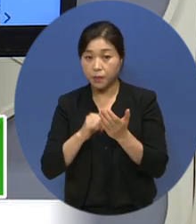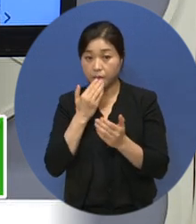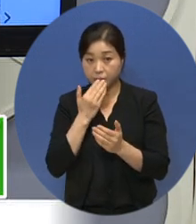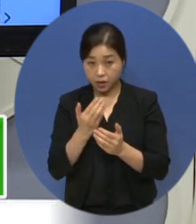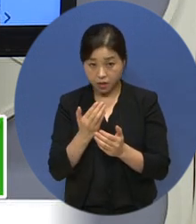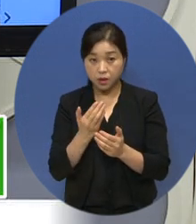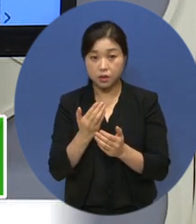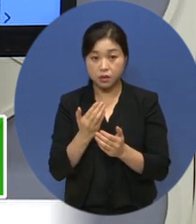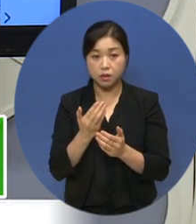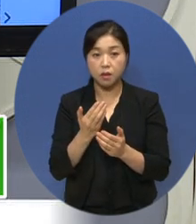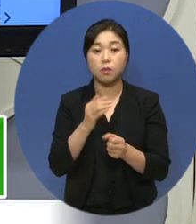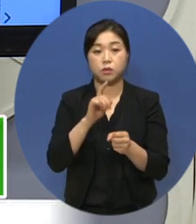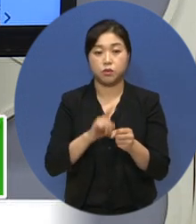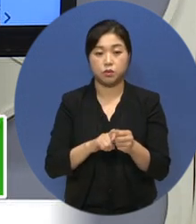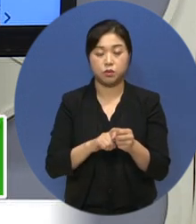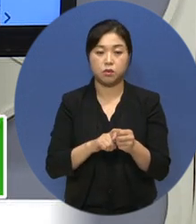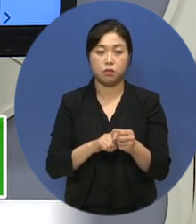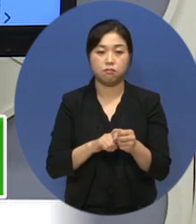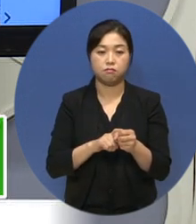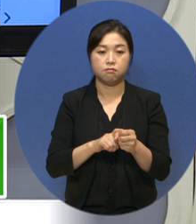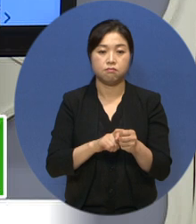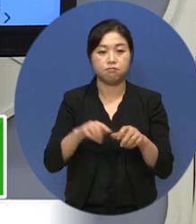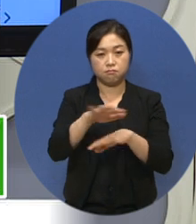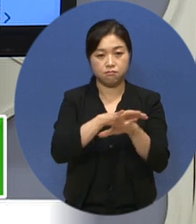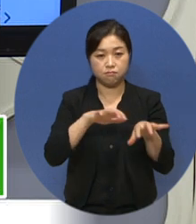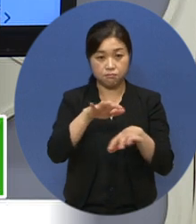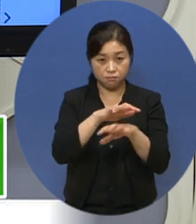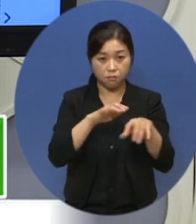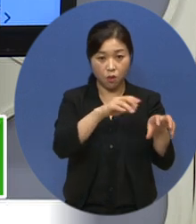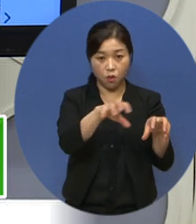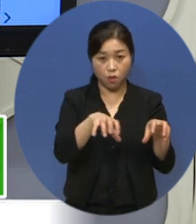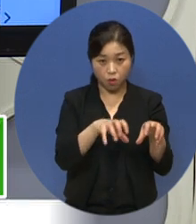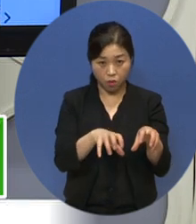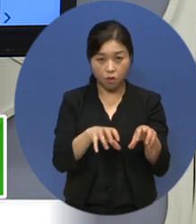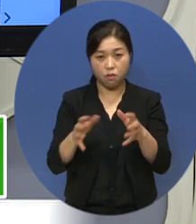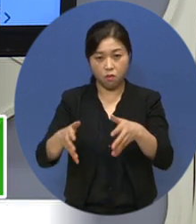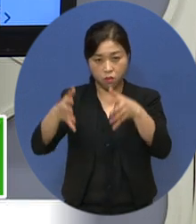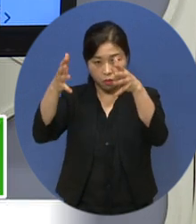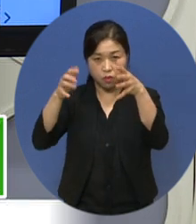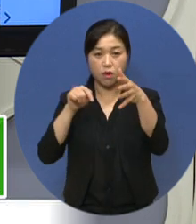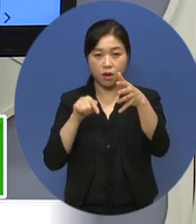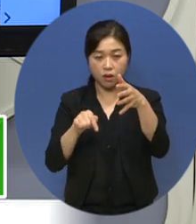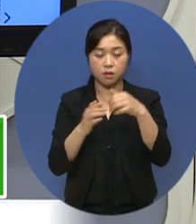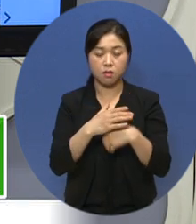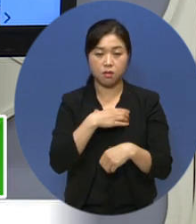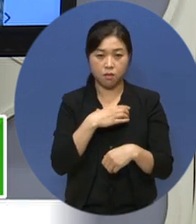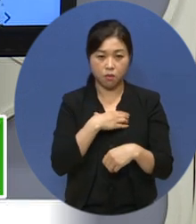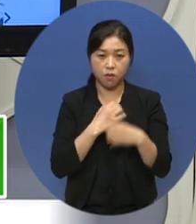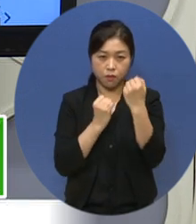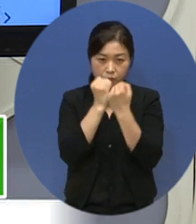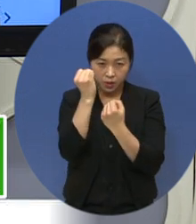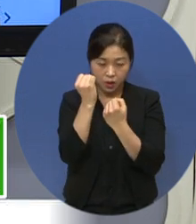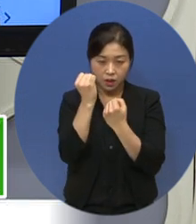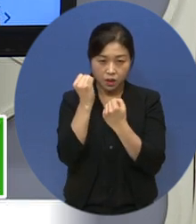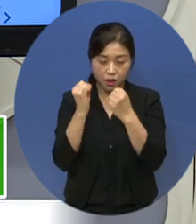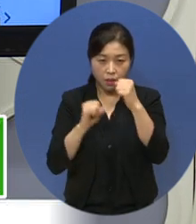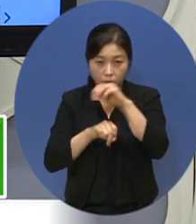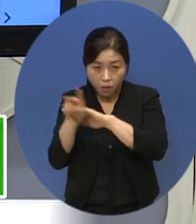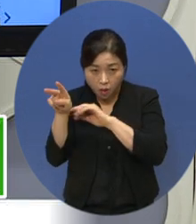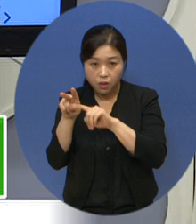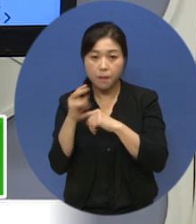공중이용시설 과 공공 건물 등의 경보 미 피난 구조 설비 를 설치하기 위한 세부 기준이